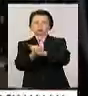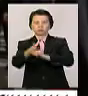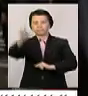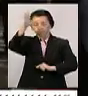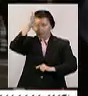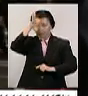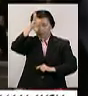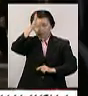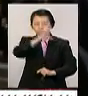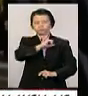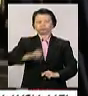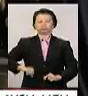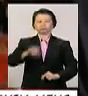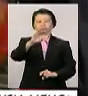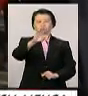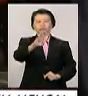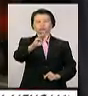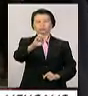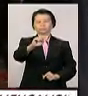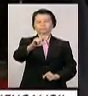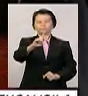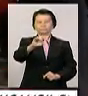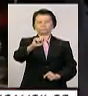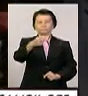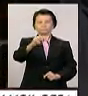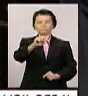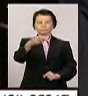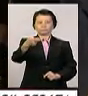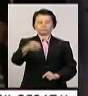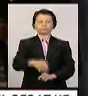ayahandanya almarhum Sultan Badli Shah almarhum Sultan Abdul Hamid Halim Shah.